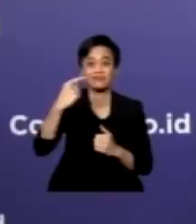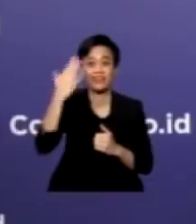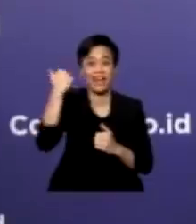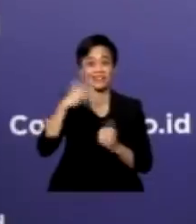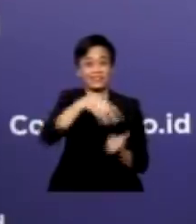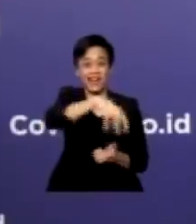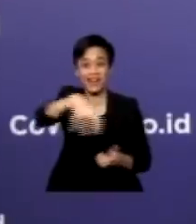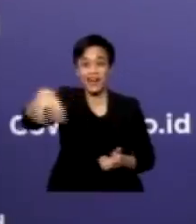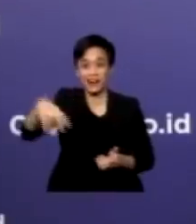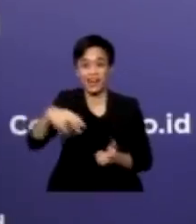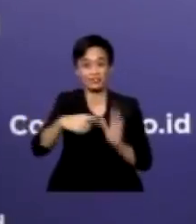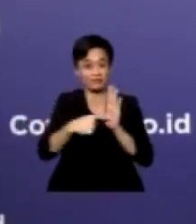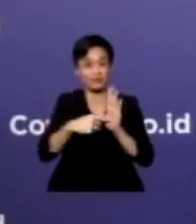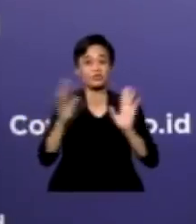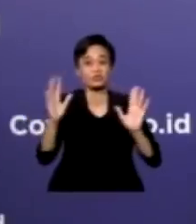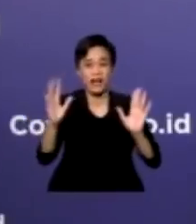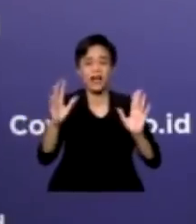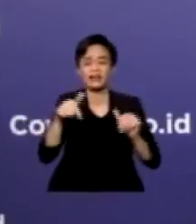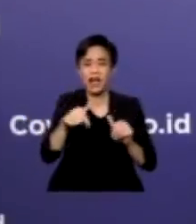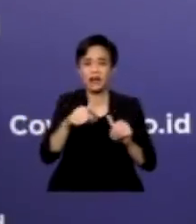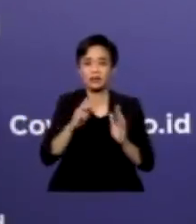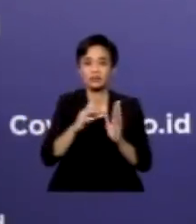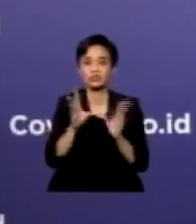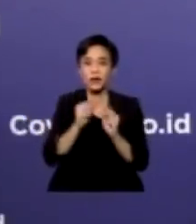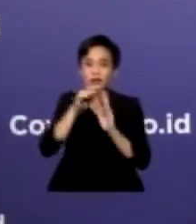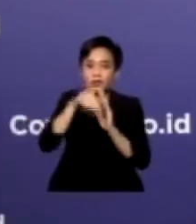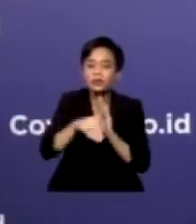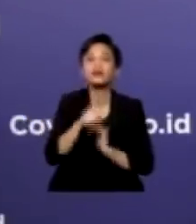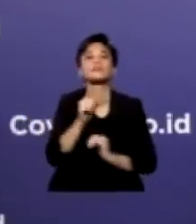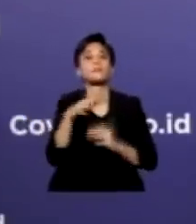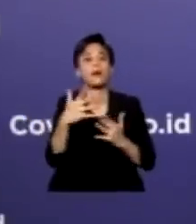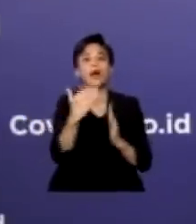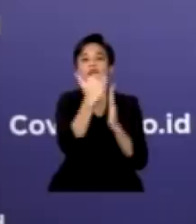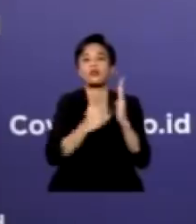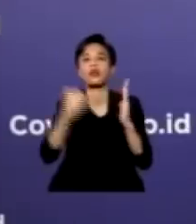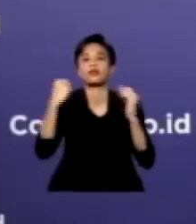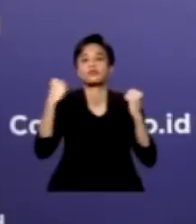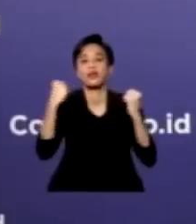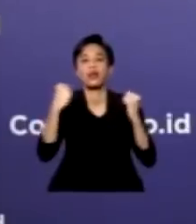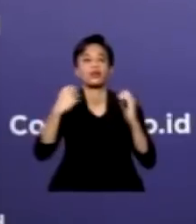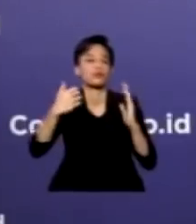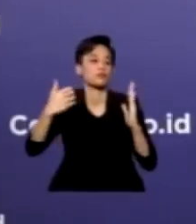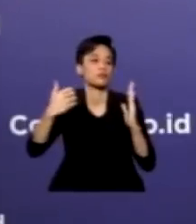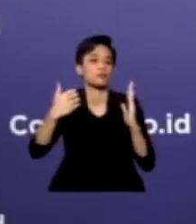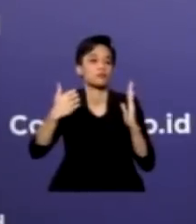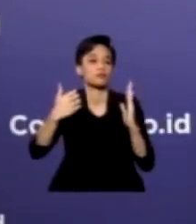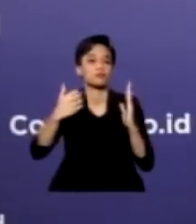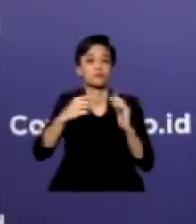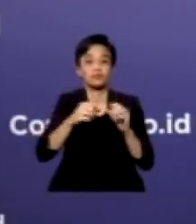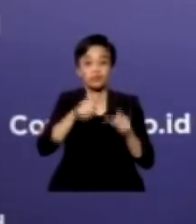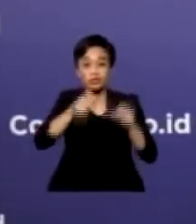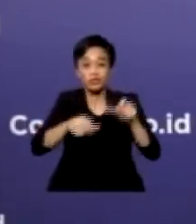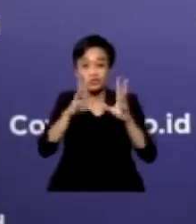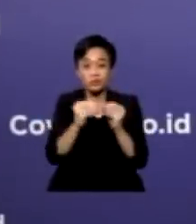tadi, itu menggambarkan bahwa kepatuhan terhadap protokol kesehatan masih belum optimal dilaksanakan